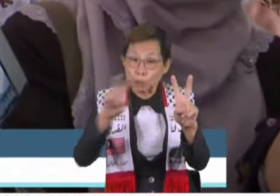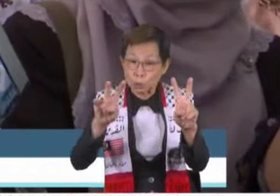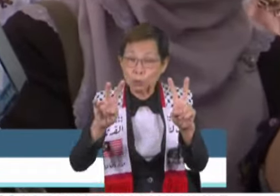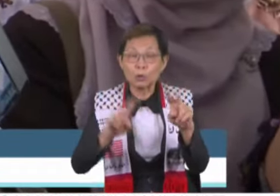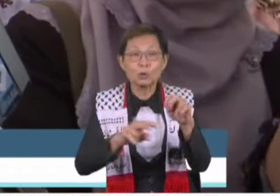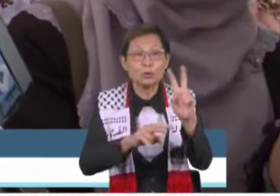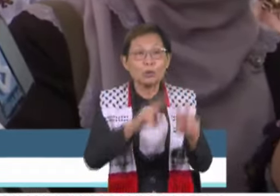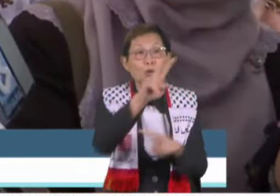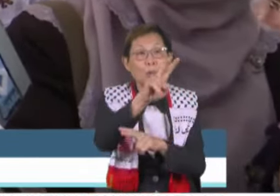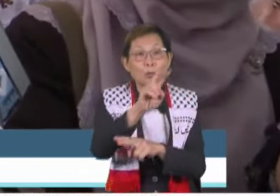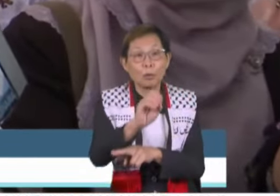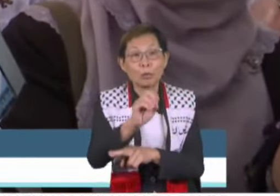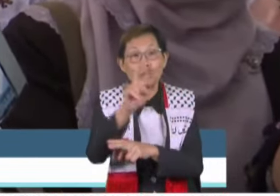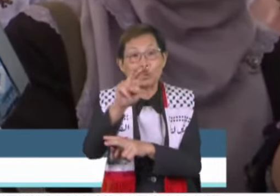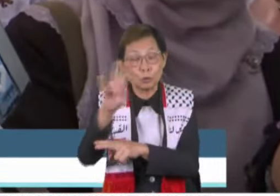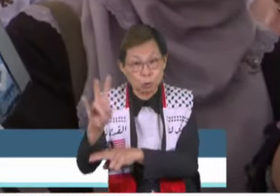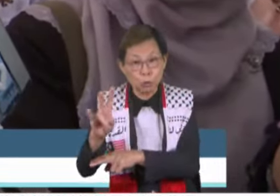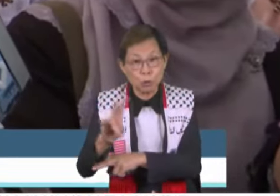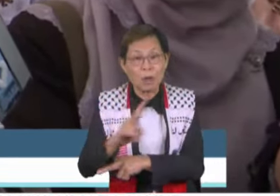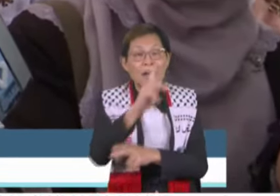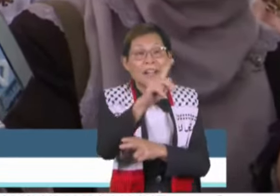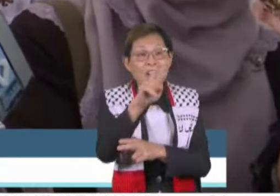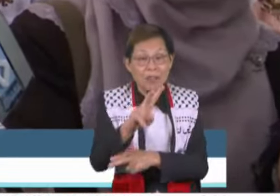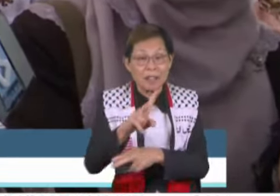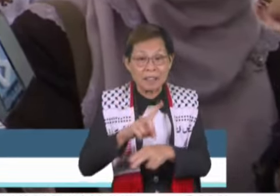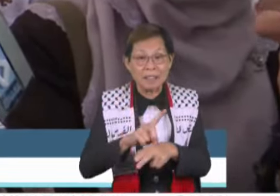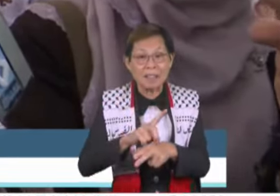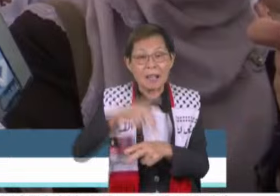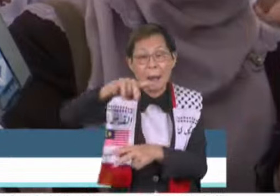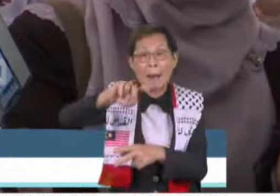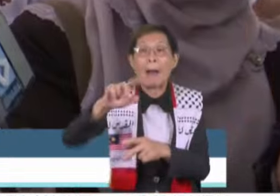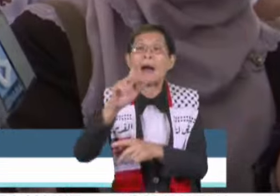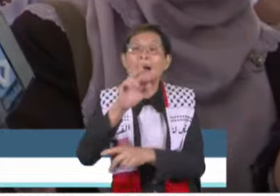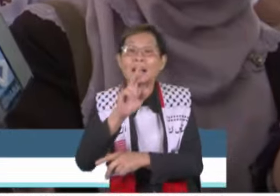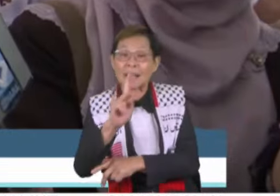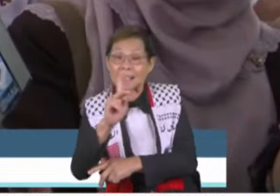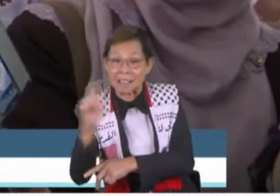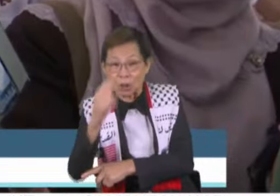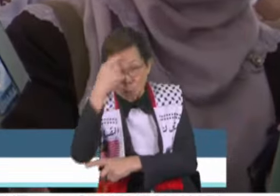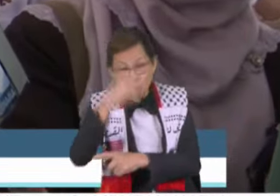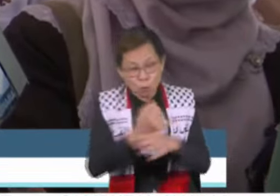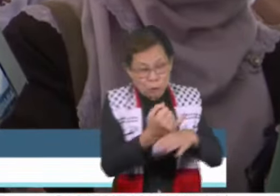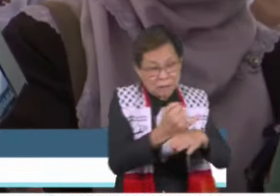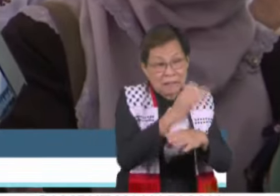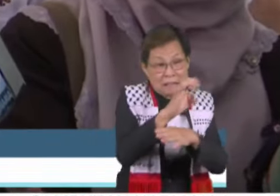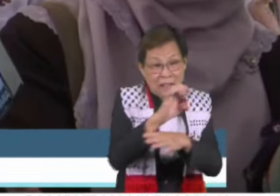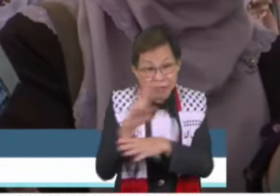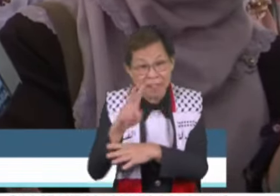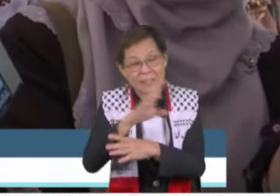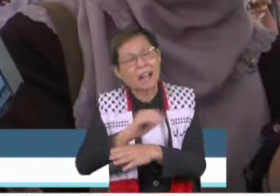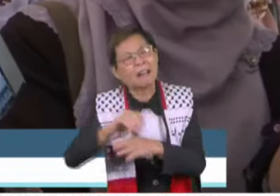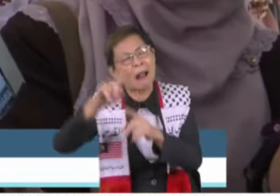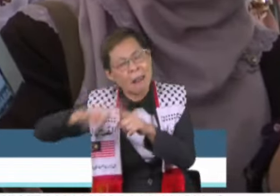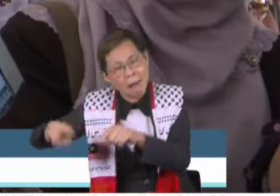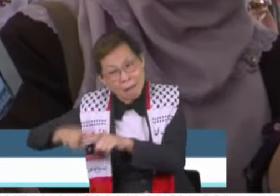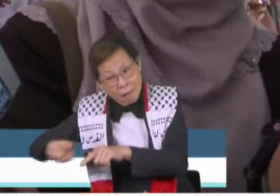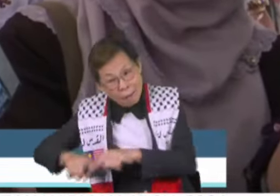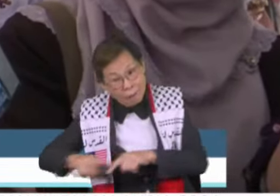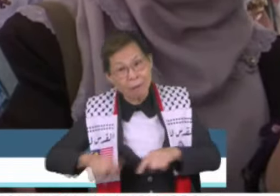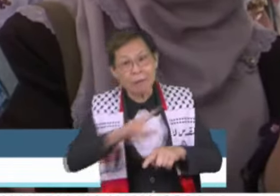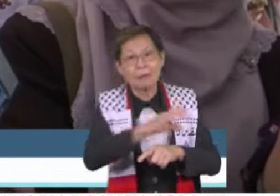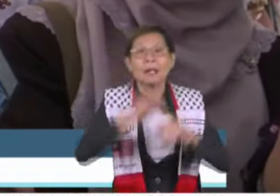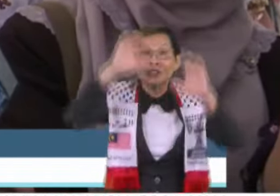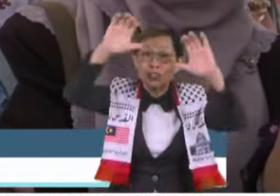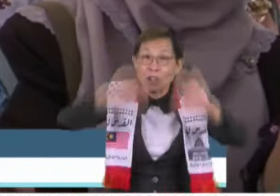akan kita bangunkan khusus untuk memberikan tumpuan kepada industri EV dan juga lain-lain